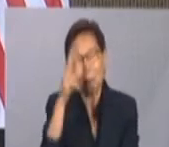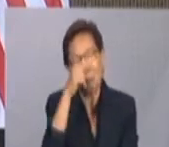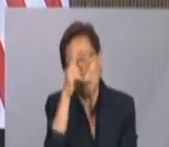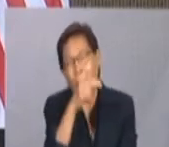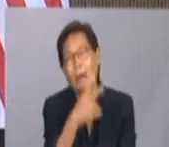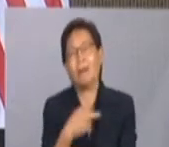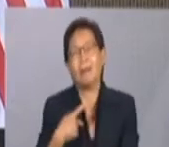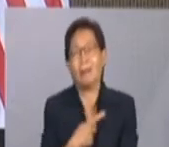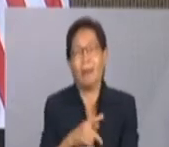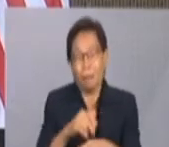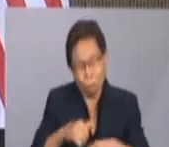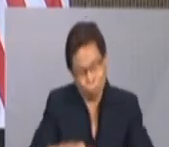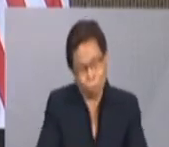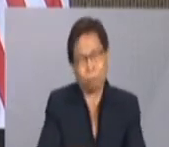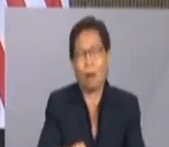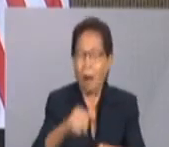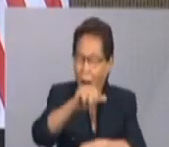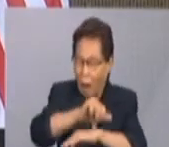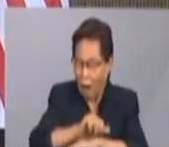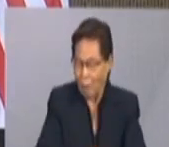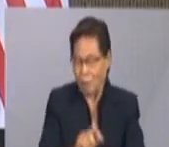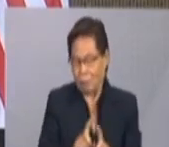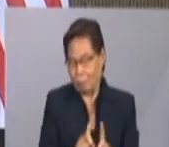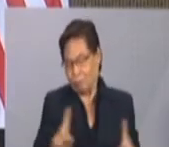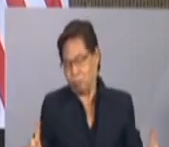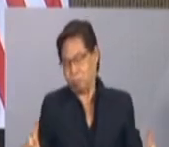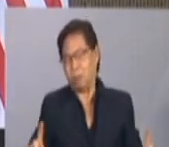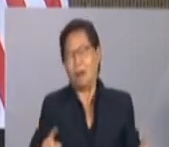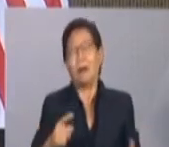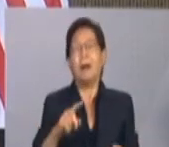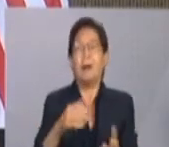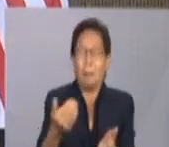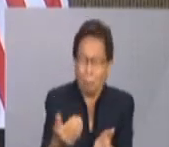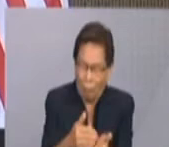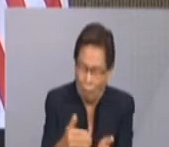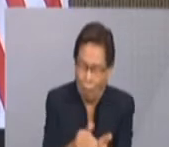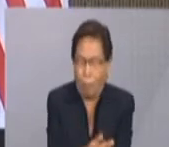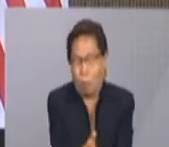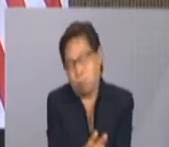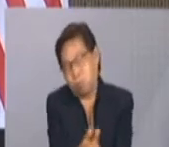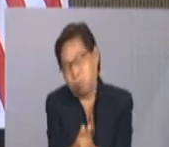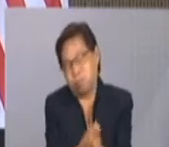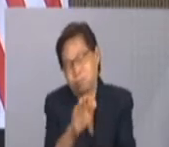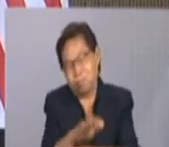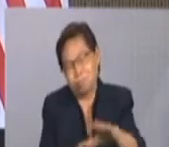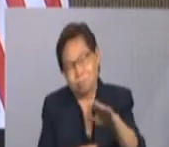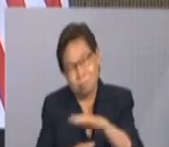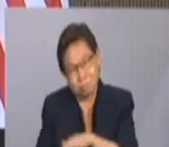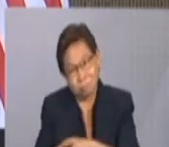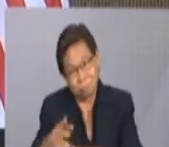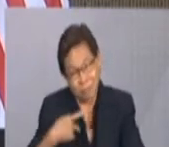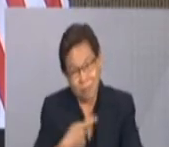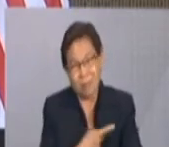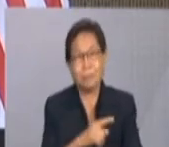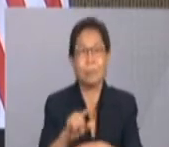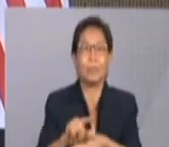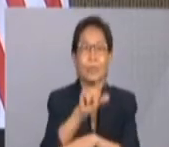penjarakan sosial g-string membasuh tangan kita memakai